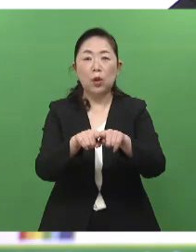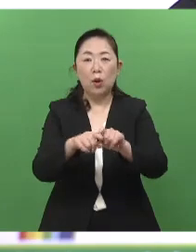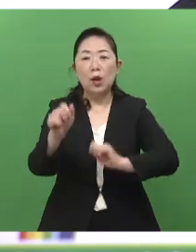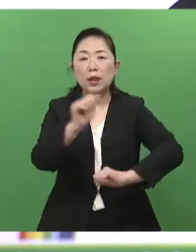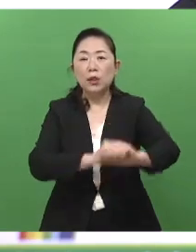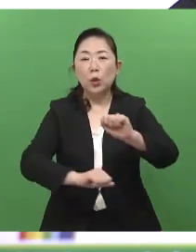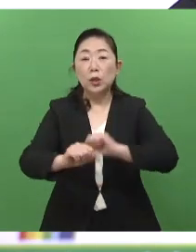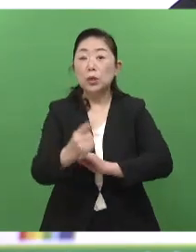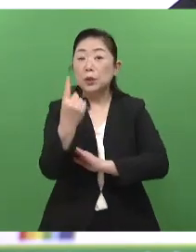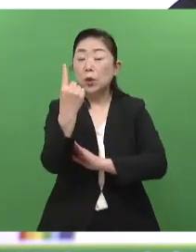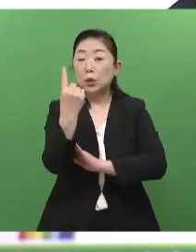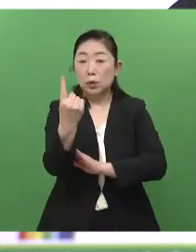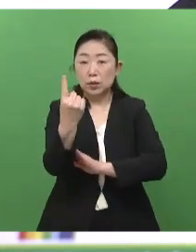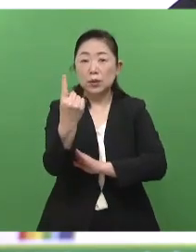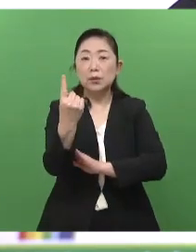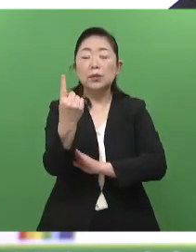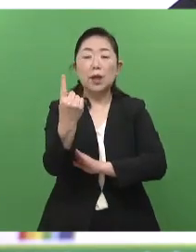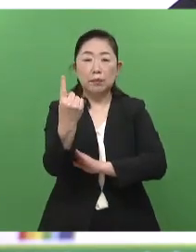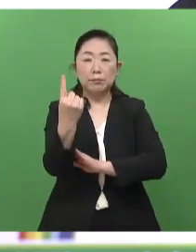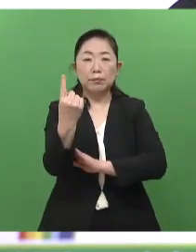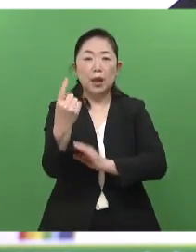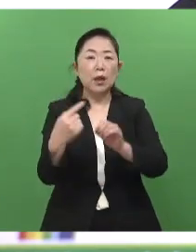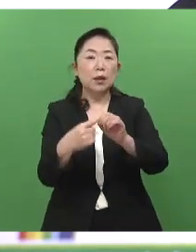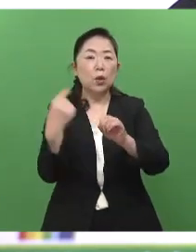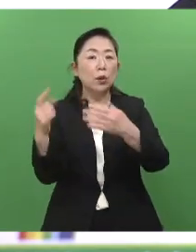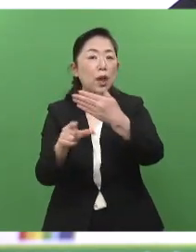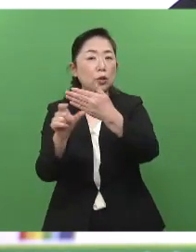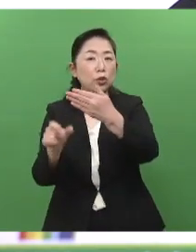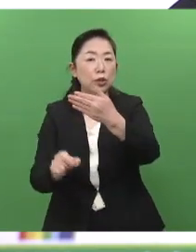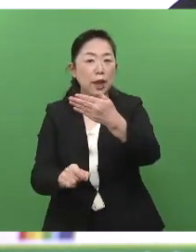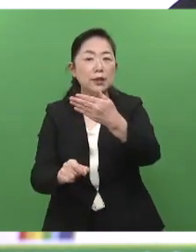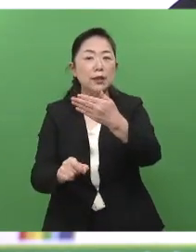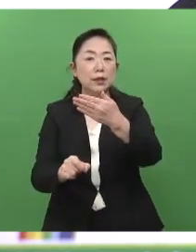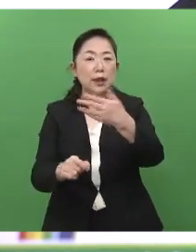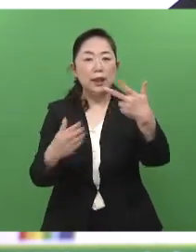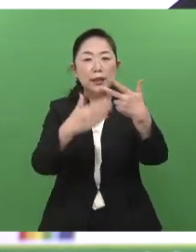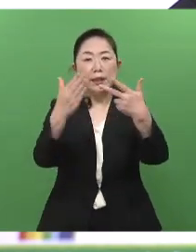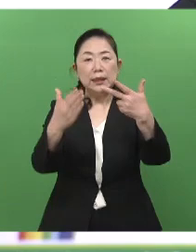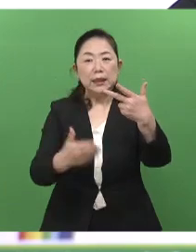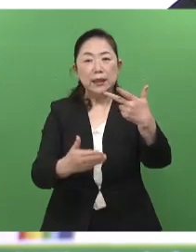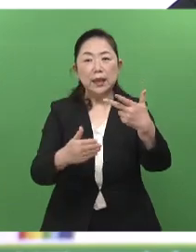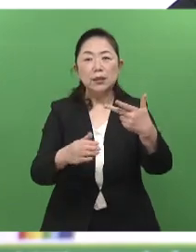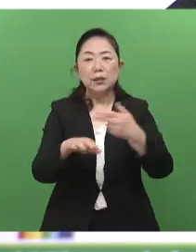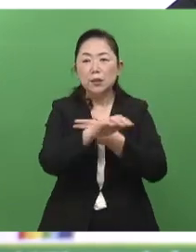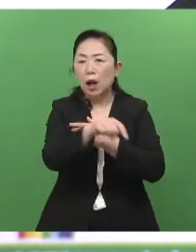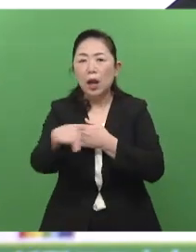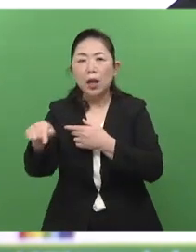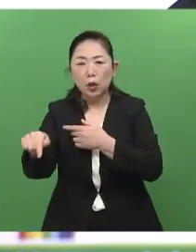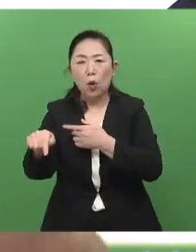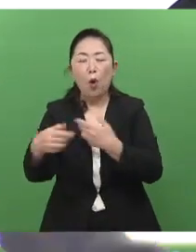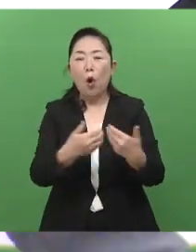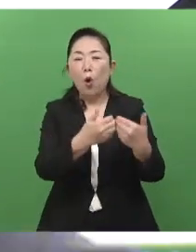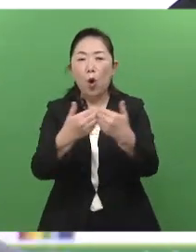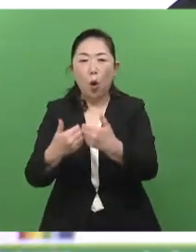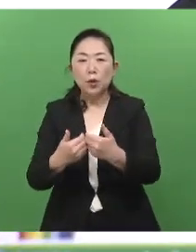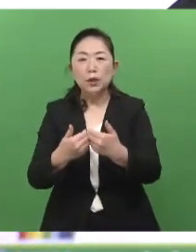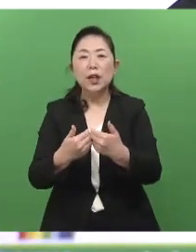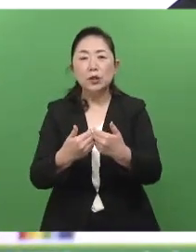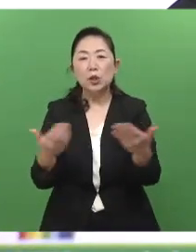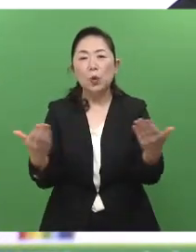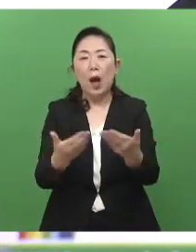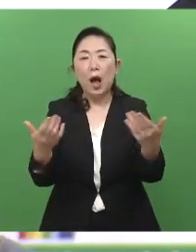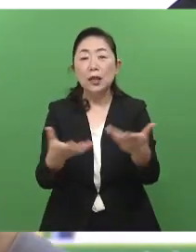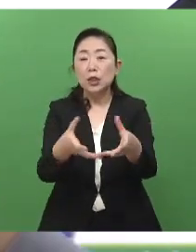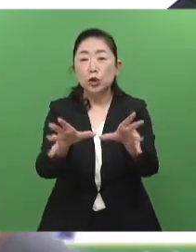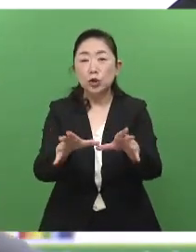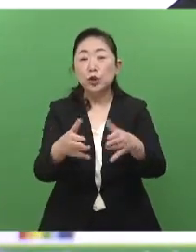みの一環として、去年の9月でありますけれども、施設系の混雑ワーキンググループというのを設置したんです